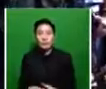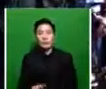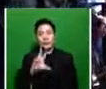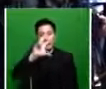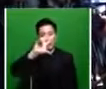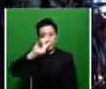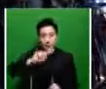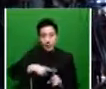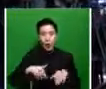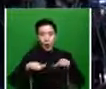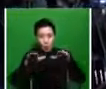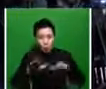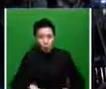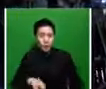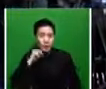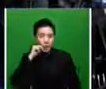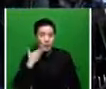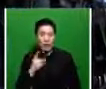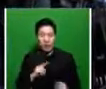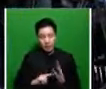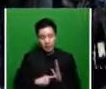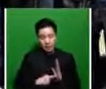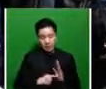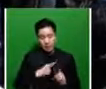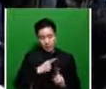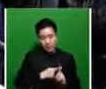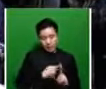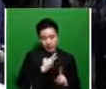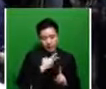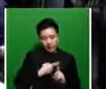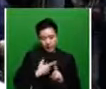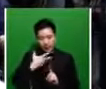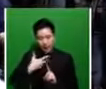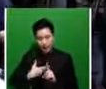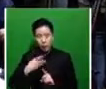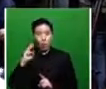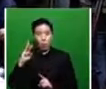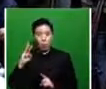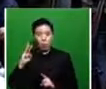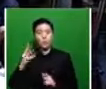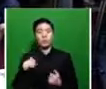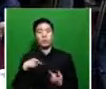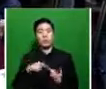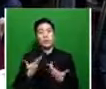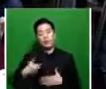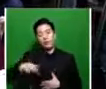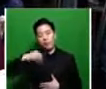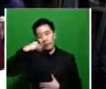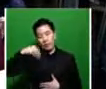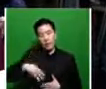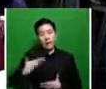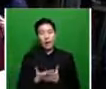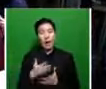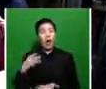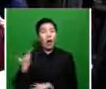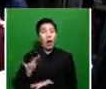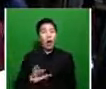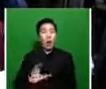เดือนตั้งแต่รอบของเดือนเมษาพฤษภาและมิถุนานะคะตรงนี้คาดว่าจะใช้งบประมาณรวม